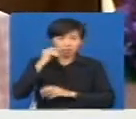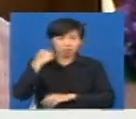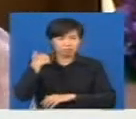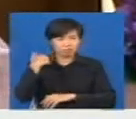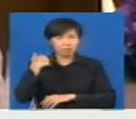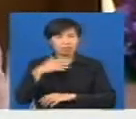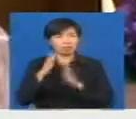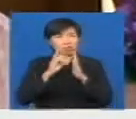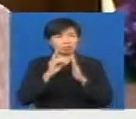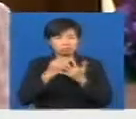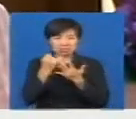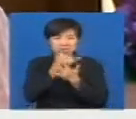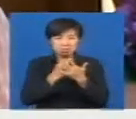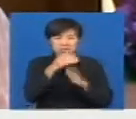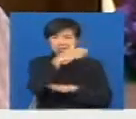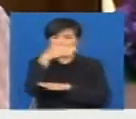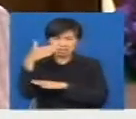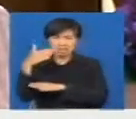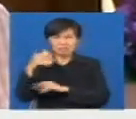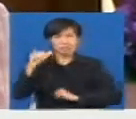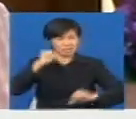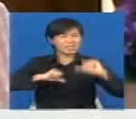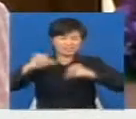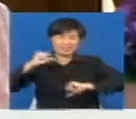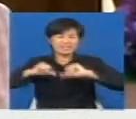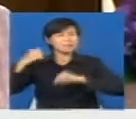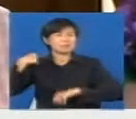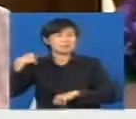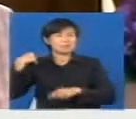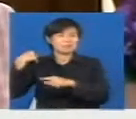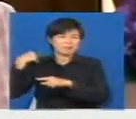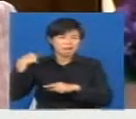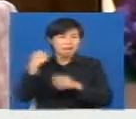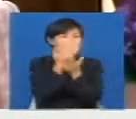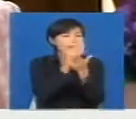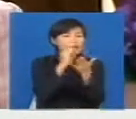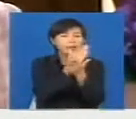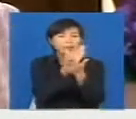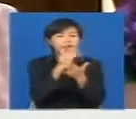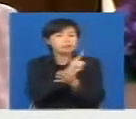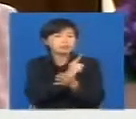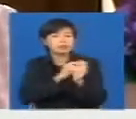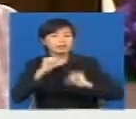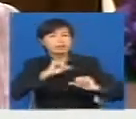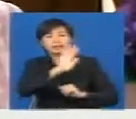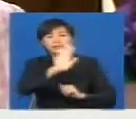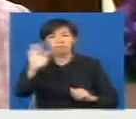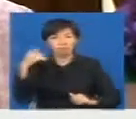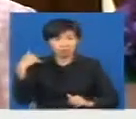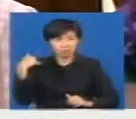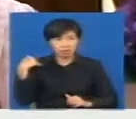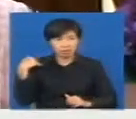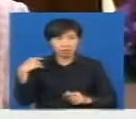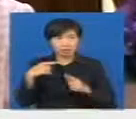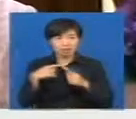วก็มีศิลปินแห่งชาตินะฮะหลายคนทุกคนก็มาช่วยกันเล่นนะฮะบทคนละเล็กคนละน้อยนะฮะบทเยอะๆน่ะ